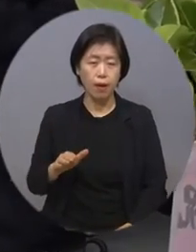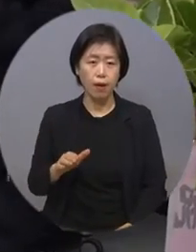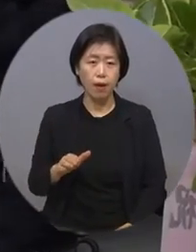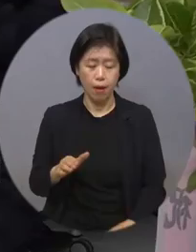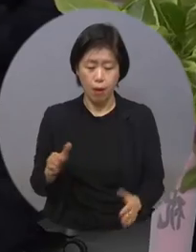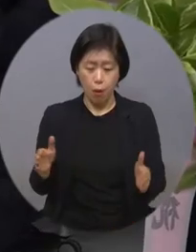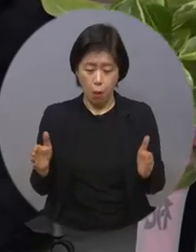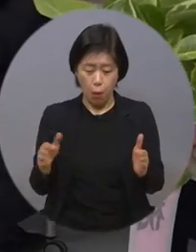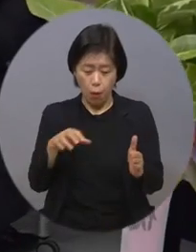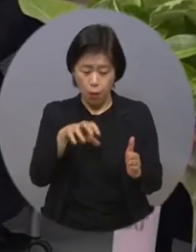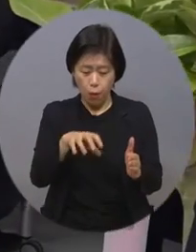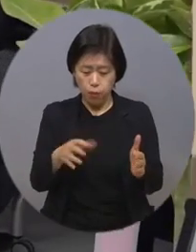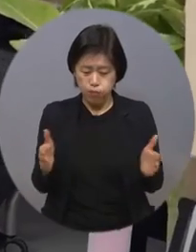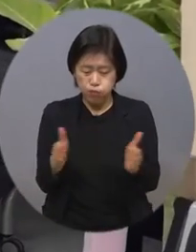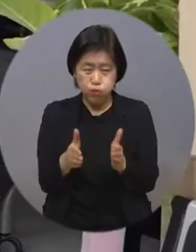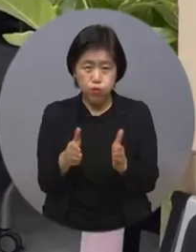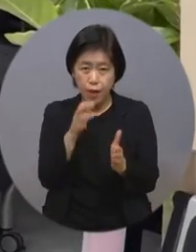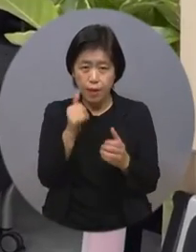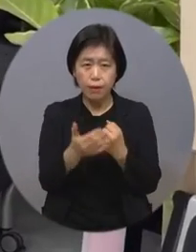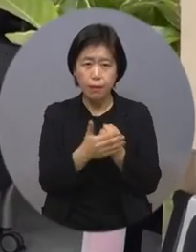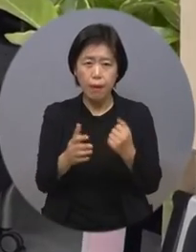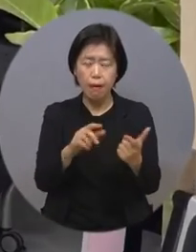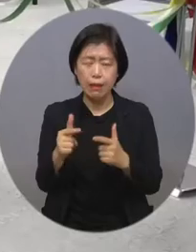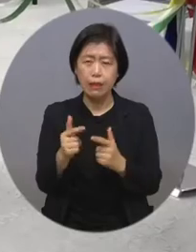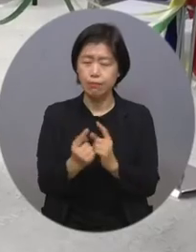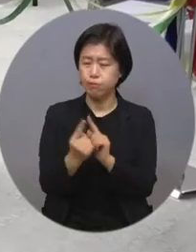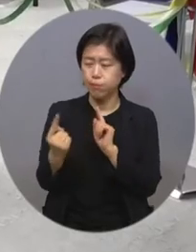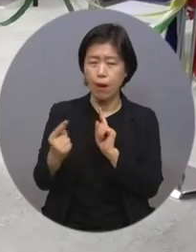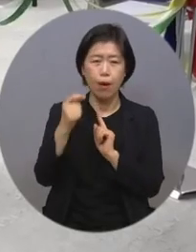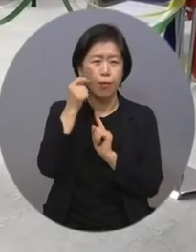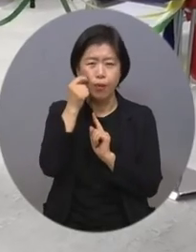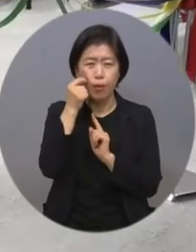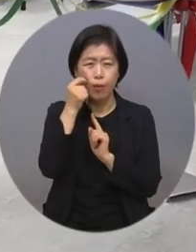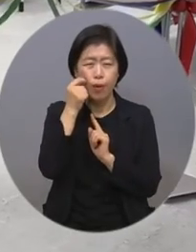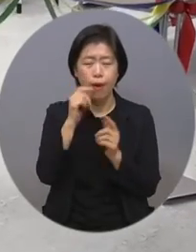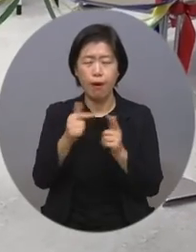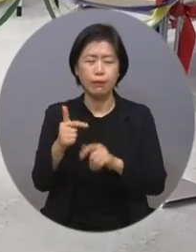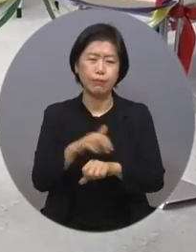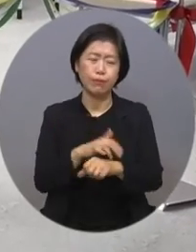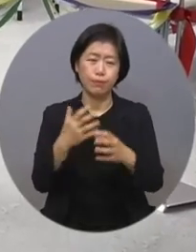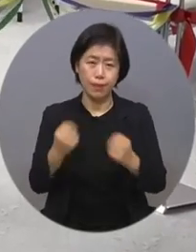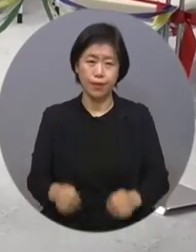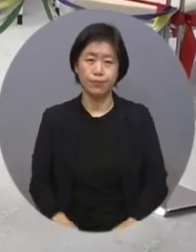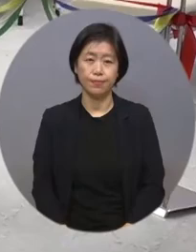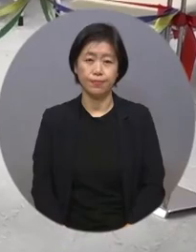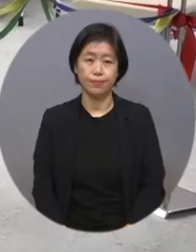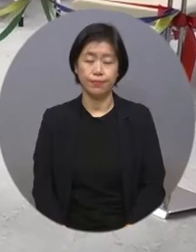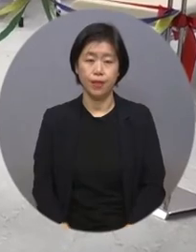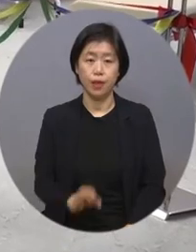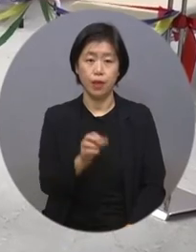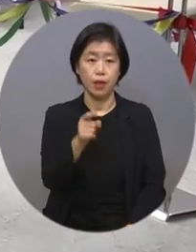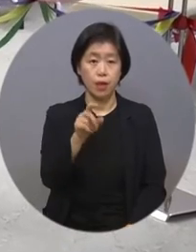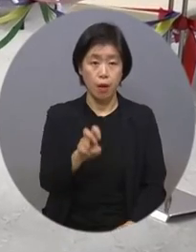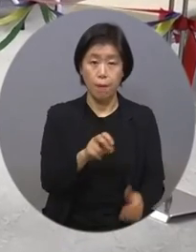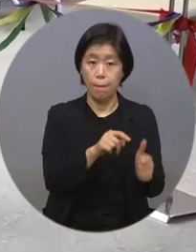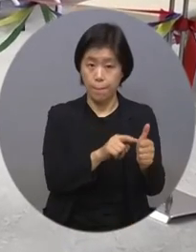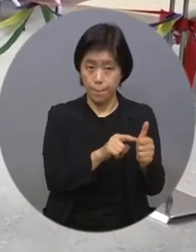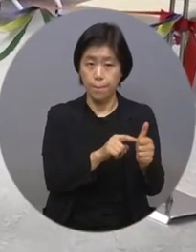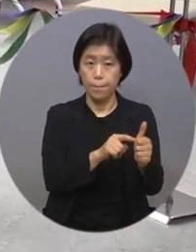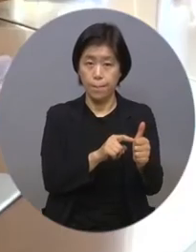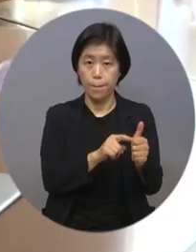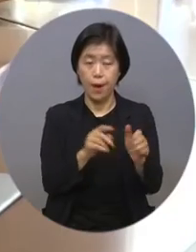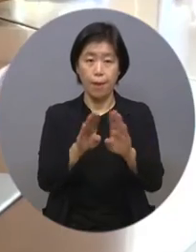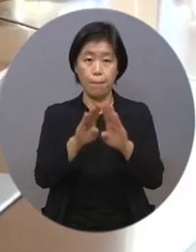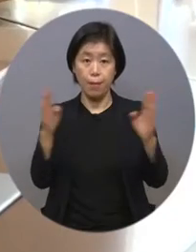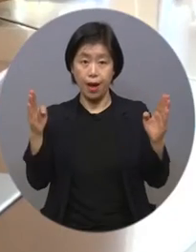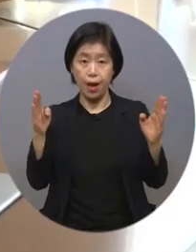대기 및 사회적 거리 두기의 불편함이 있었습니다. 엄홍길 명예지사장은 개소식 참여 및 건강보험